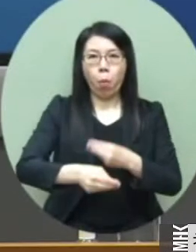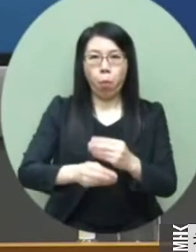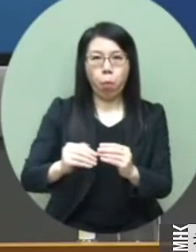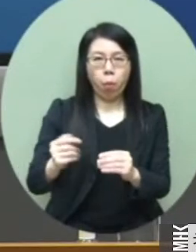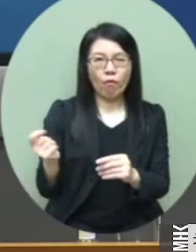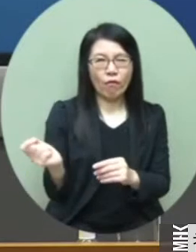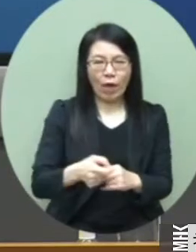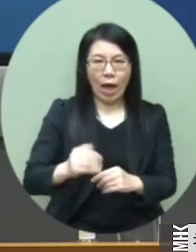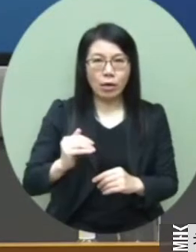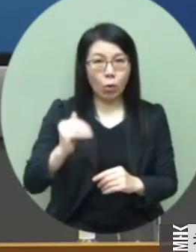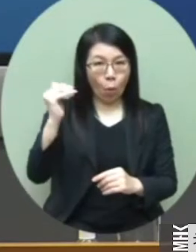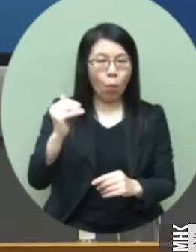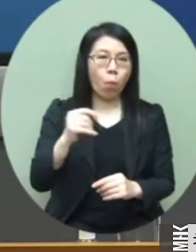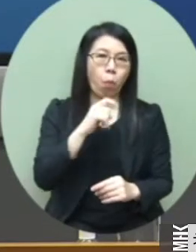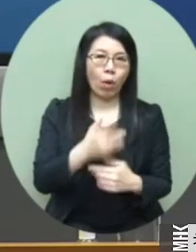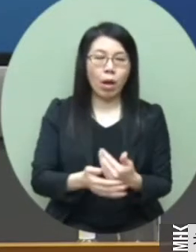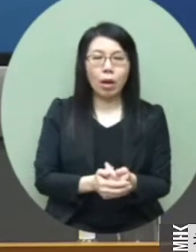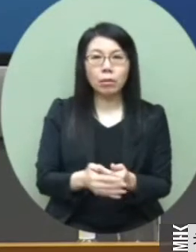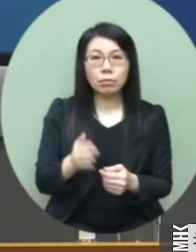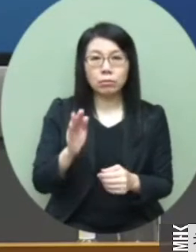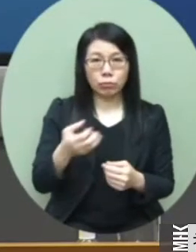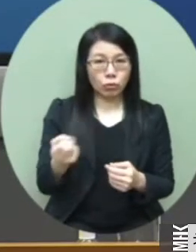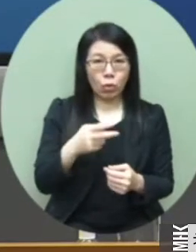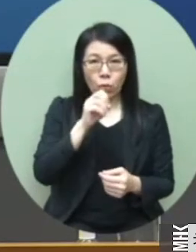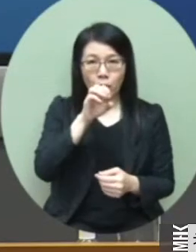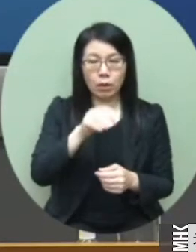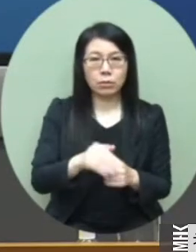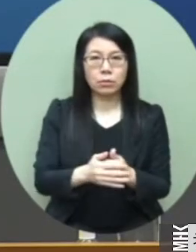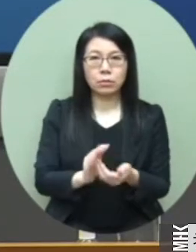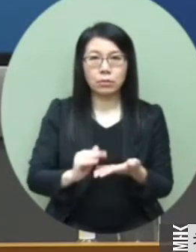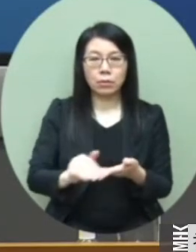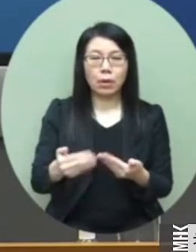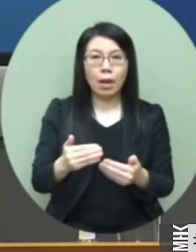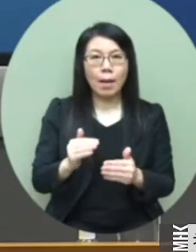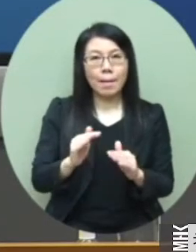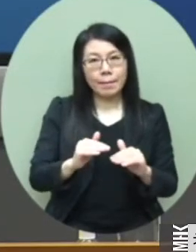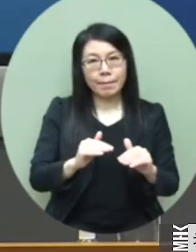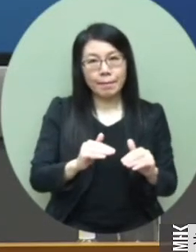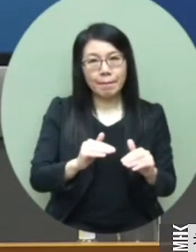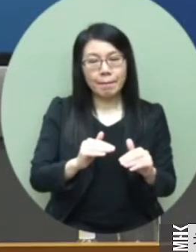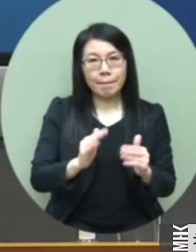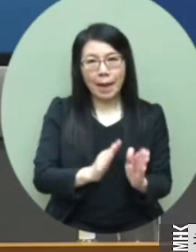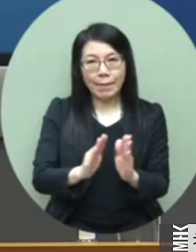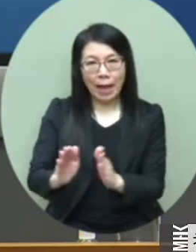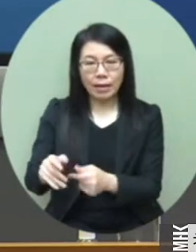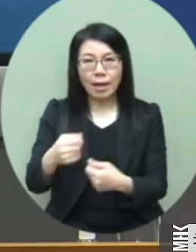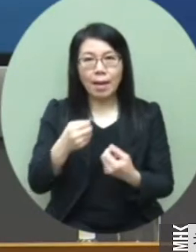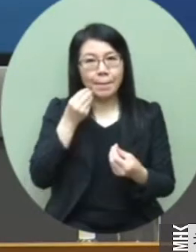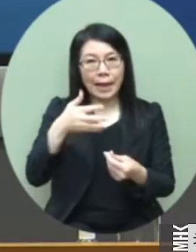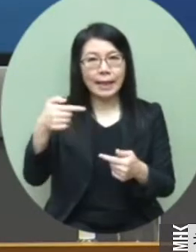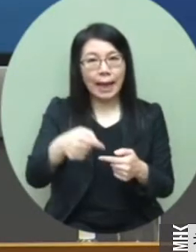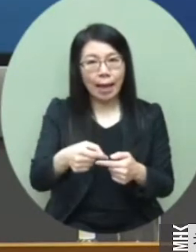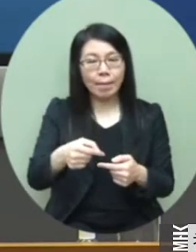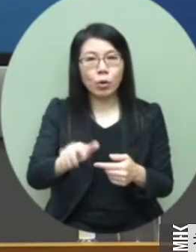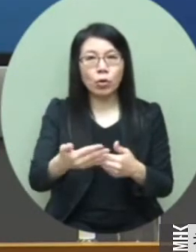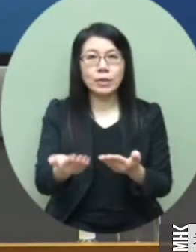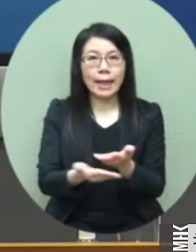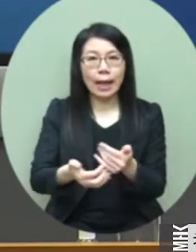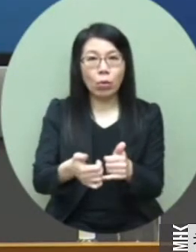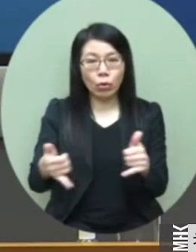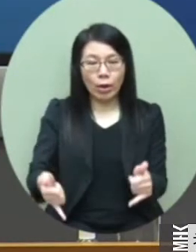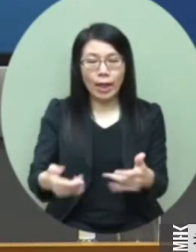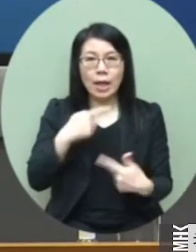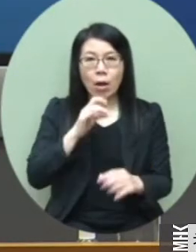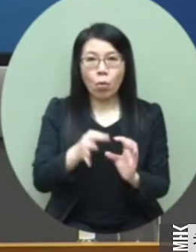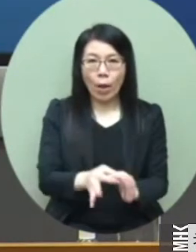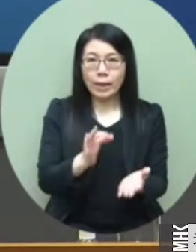我都希望咧都係要強調喺我哋嘅逐步放寬社交距離措施嘅同時咧，有關嘅